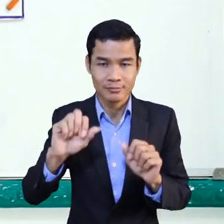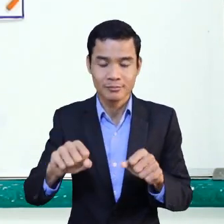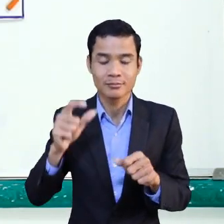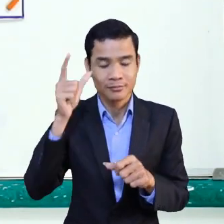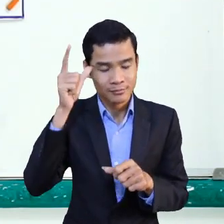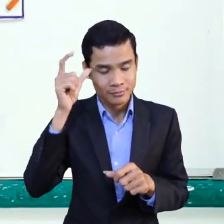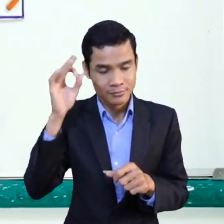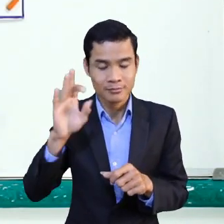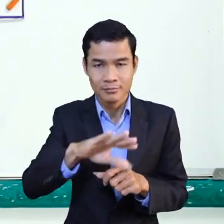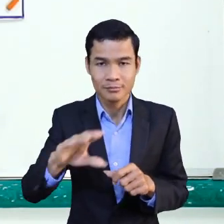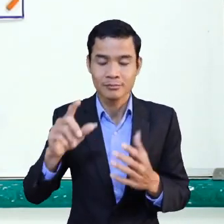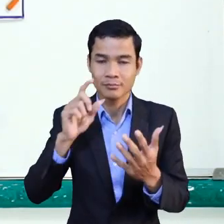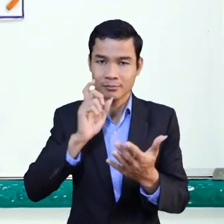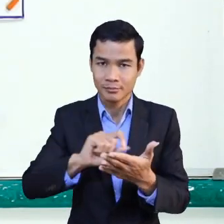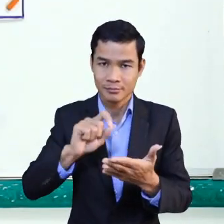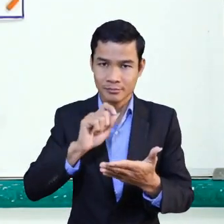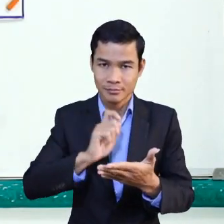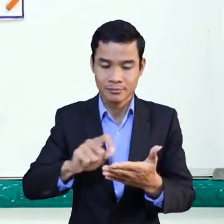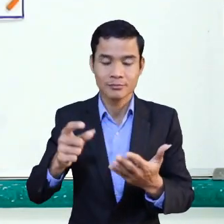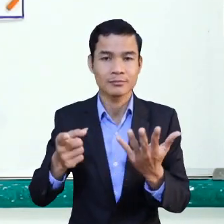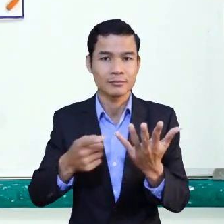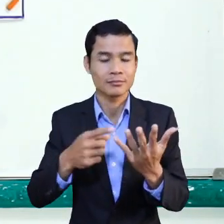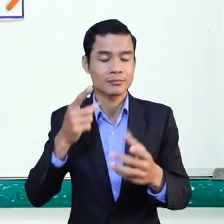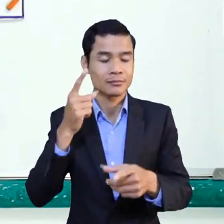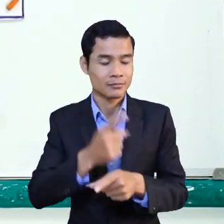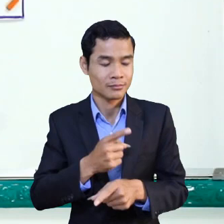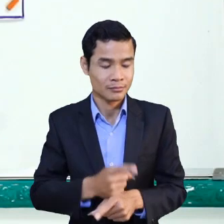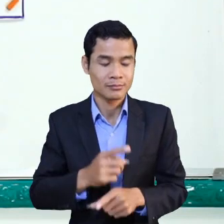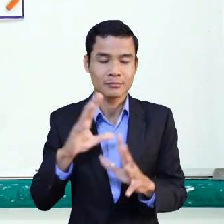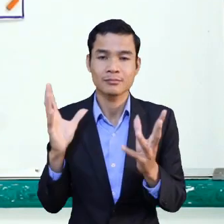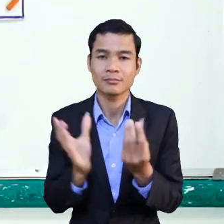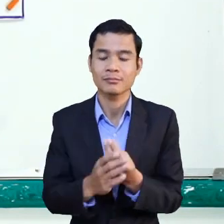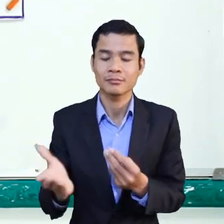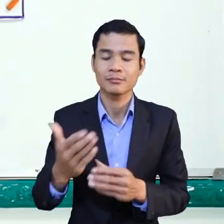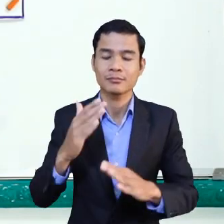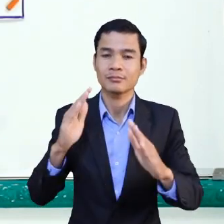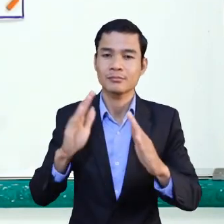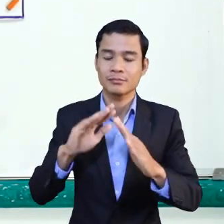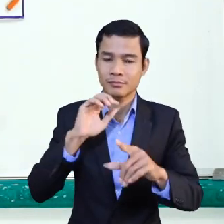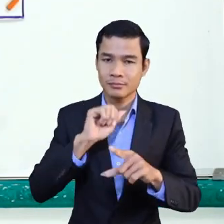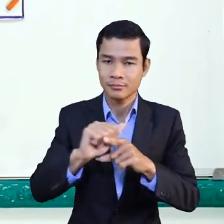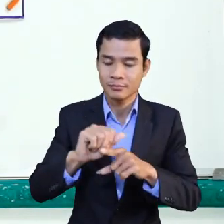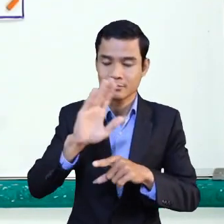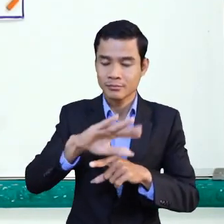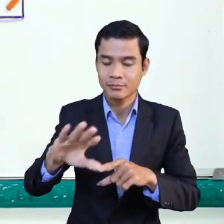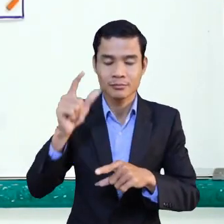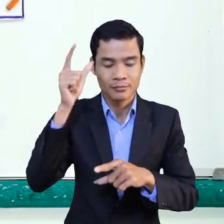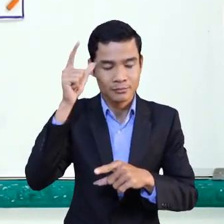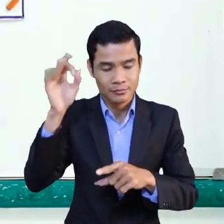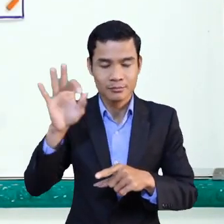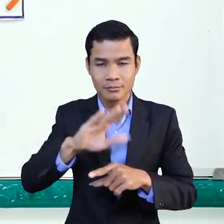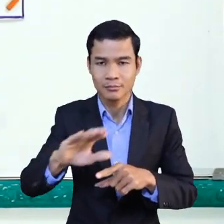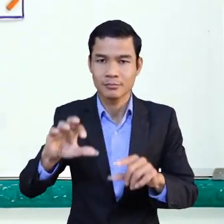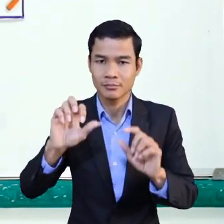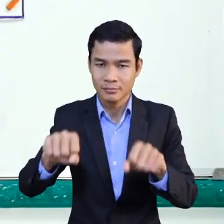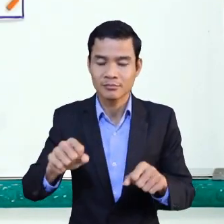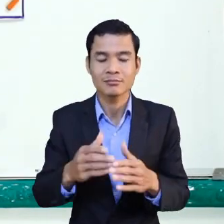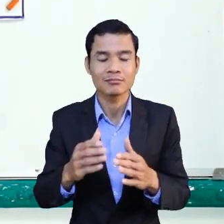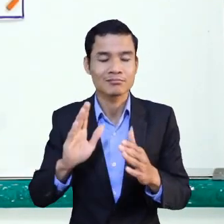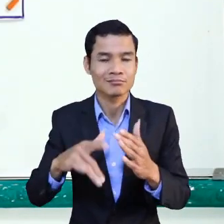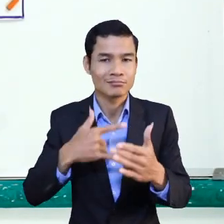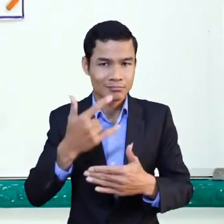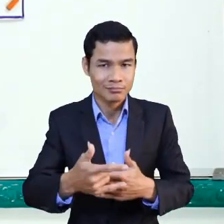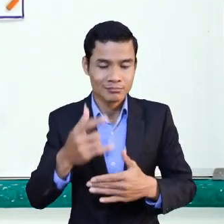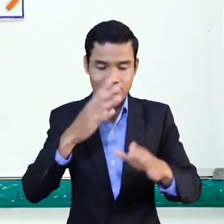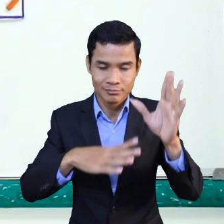បជាចេះសរសេរស្រៈអេចាបានត្រឹមត្រូវទាំងអស់គ្នាហើយកិច្ចការផ្ទះក៏កូនបានធ្វើណាអ្នកគ្រូនឹងជឿជាក់ទៅលើកូនចាអញ្ចឹងក្រោយ